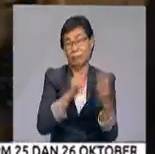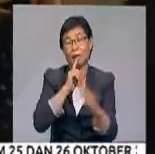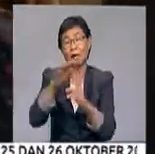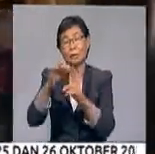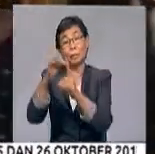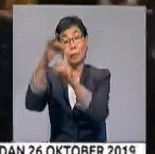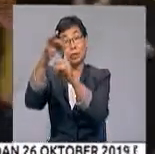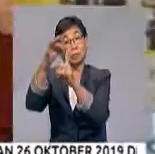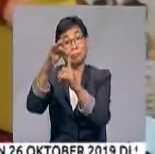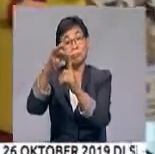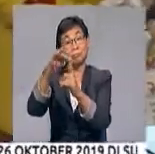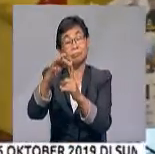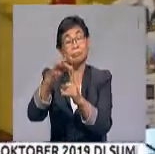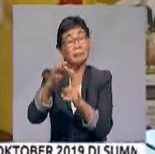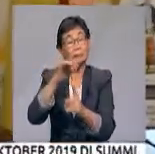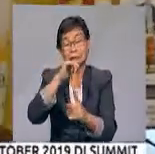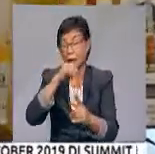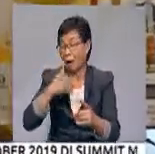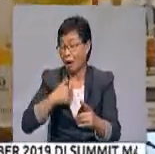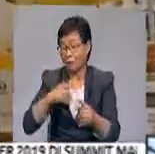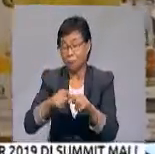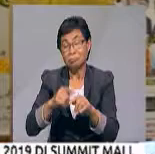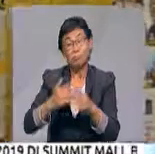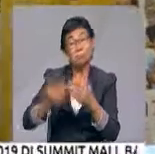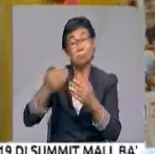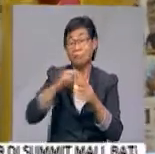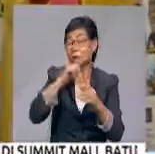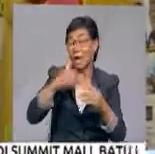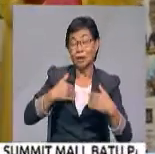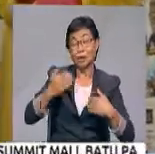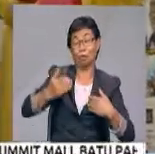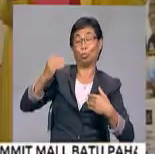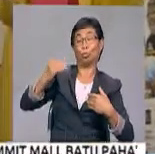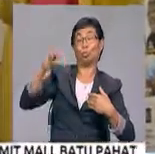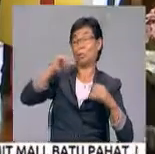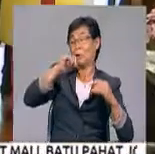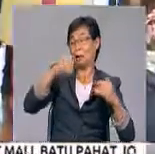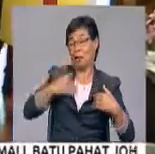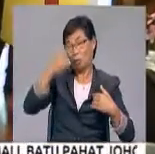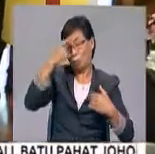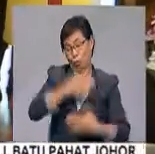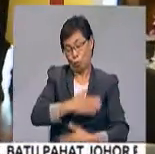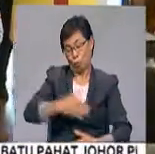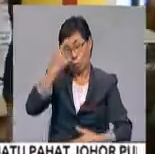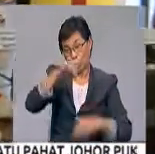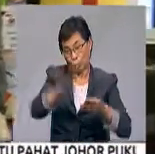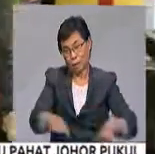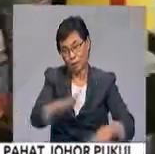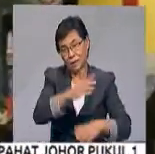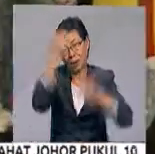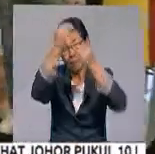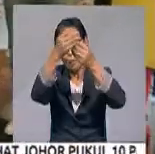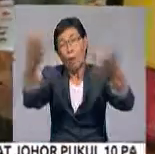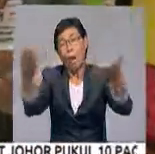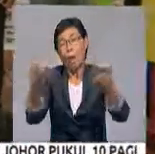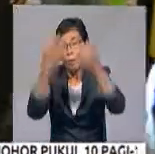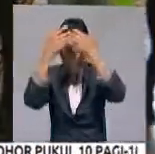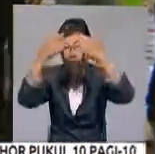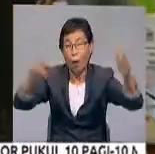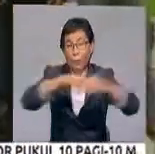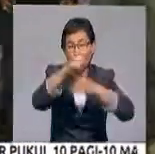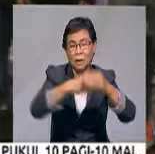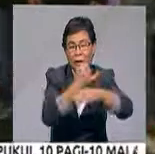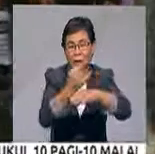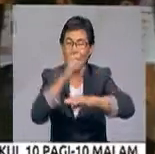yang tersendiri yang tidak terdapat di lokasi sebelumnya sebagai platform hiburan buat kanak-kanak di samping memberi pengetahuan serta pendedahan mengenai